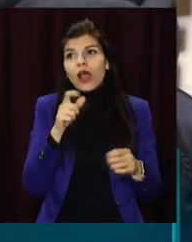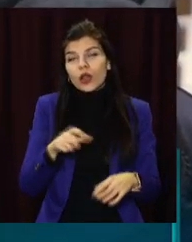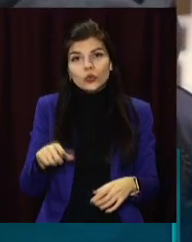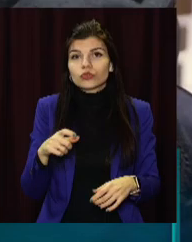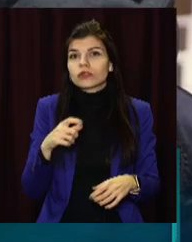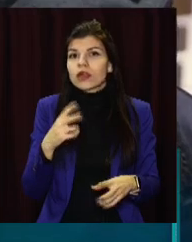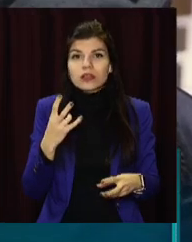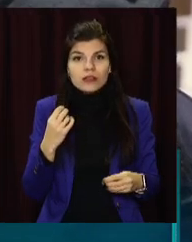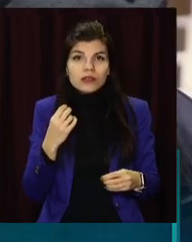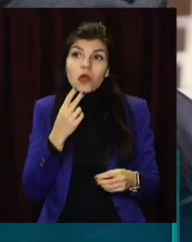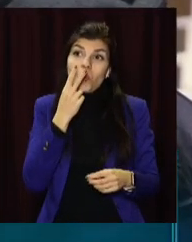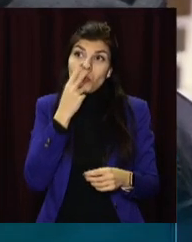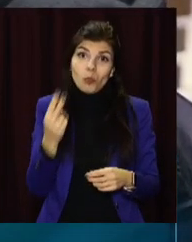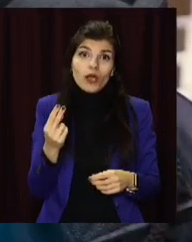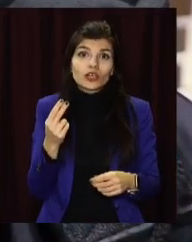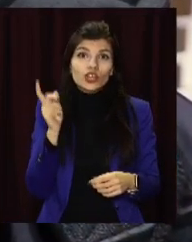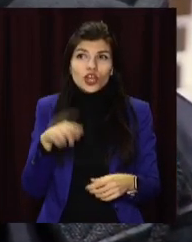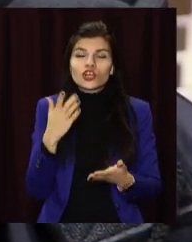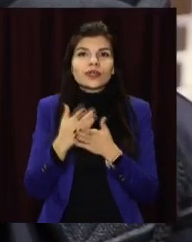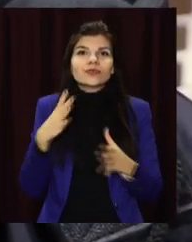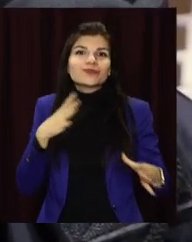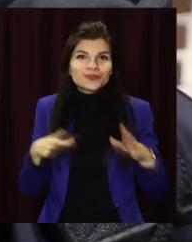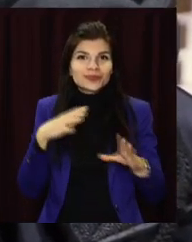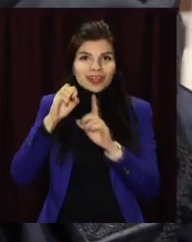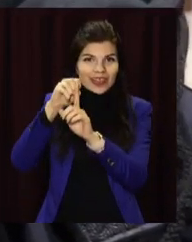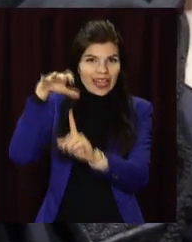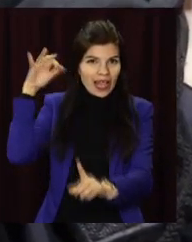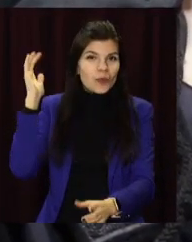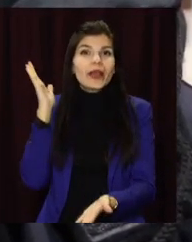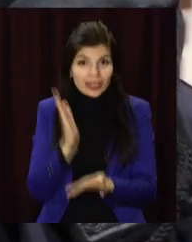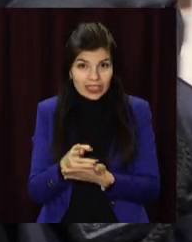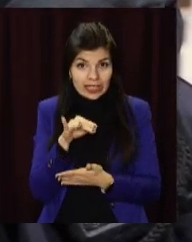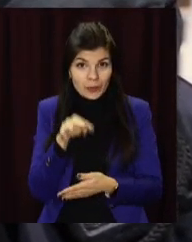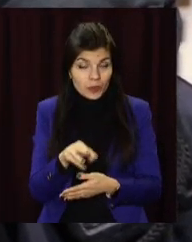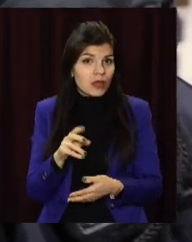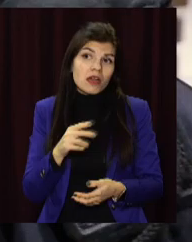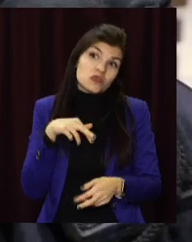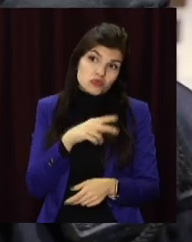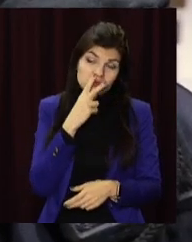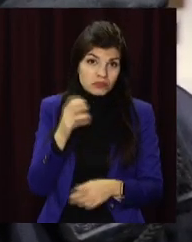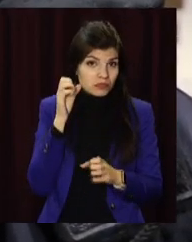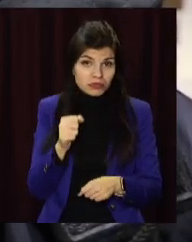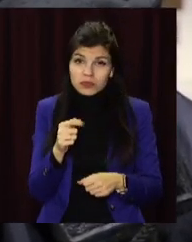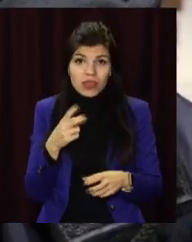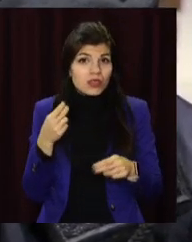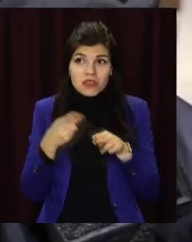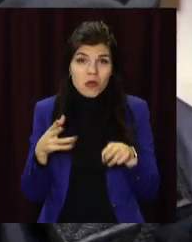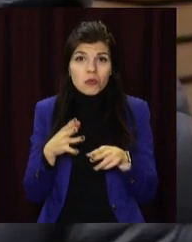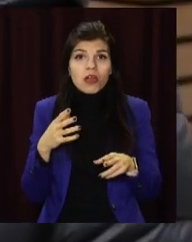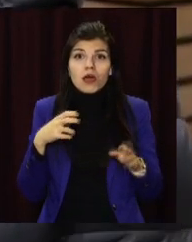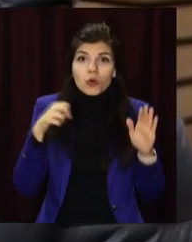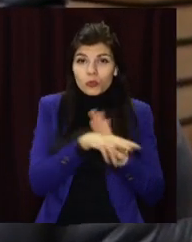люди, бачачи навіть панорамний дим, йдуть і не зважають ні на які